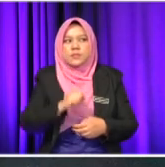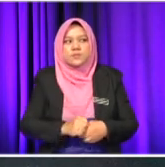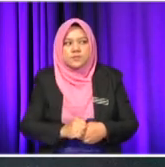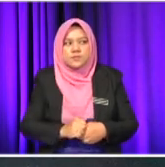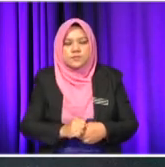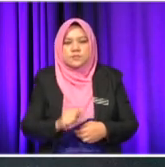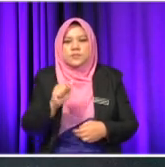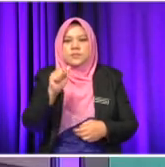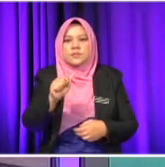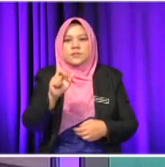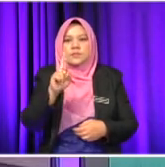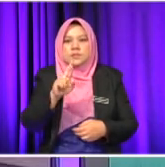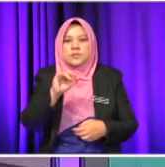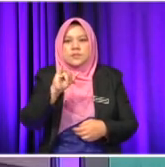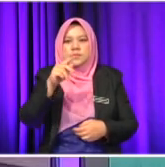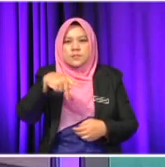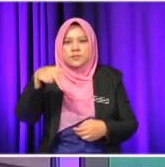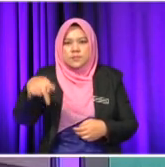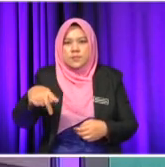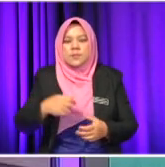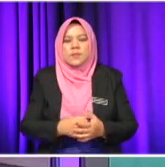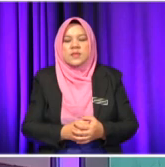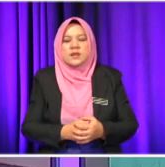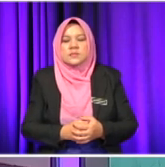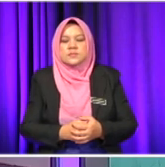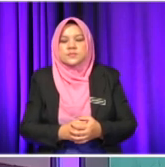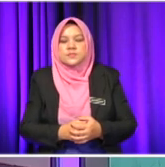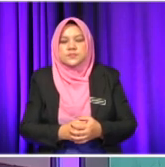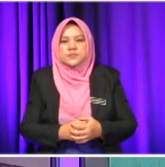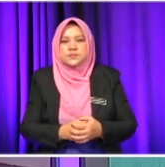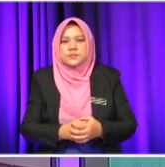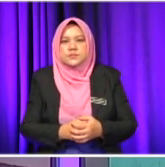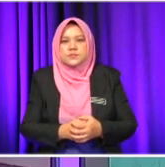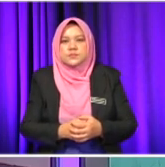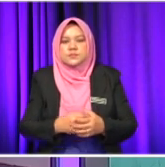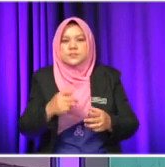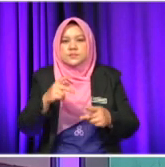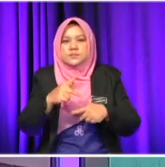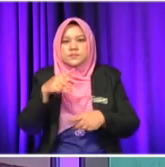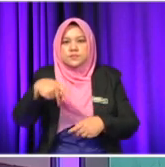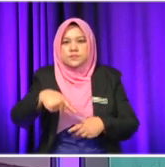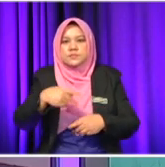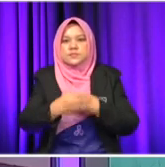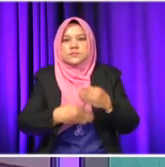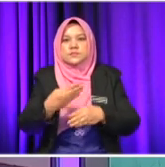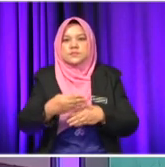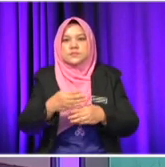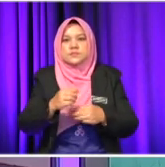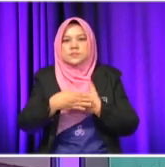kebentuk pengujian dan pembungkusan pengujian dan penilaian dan pilih lagi